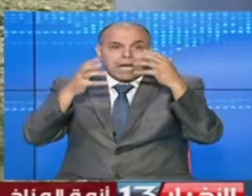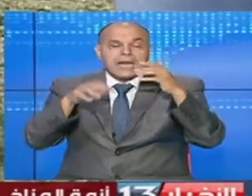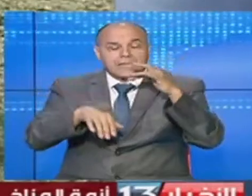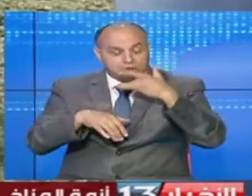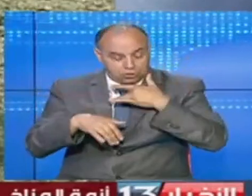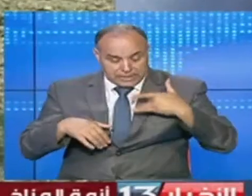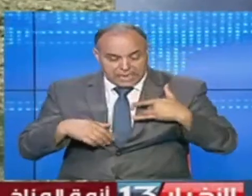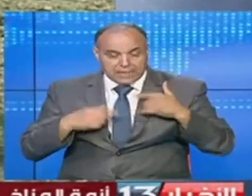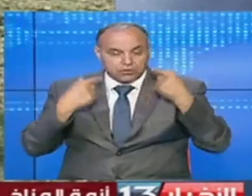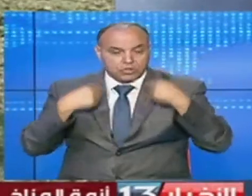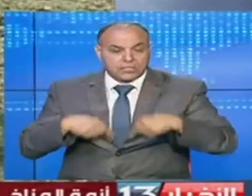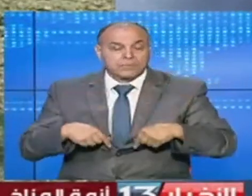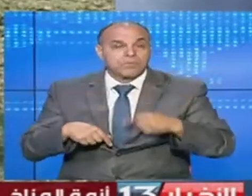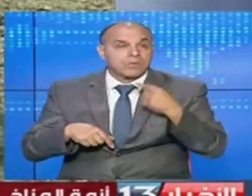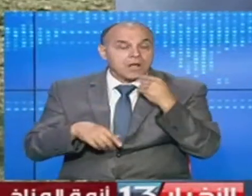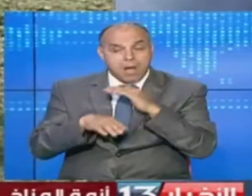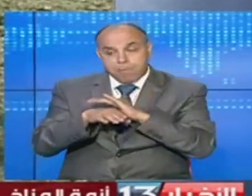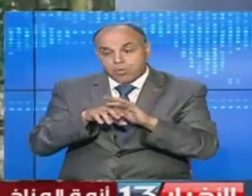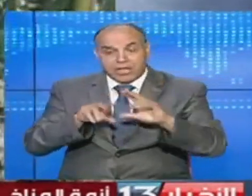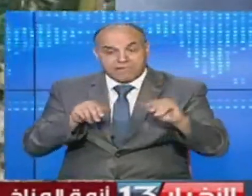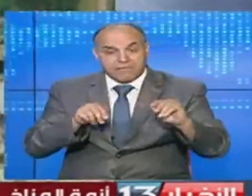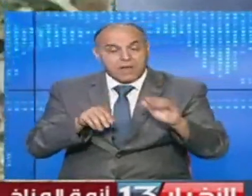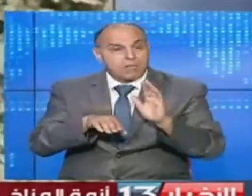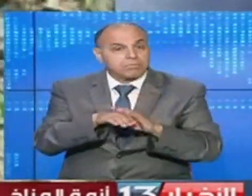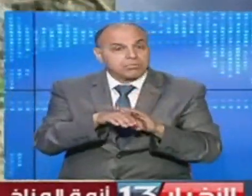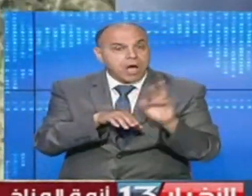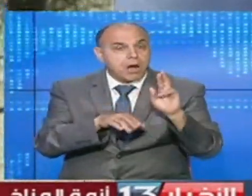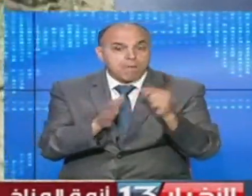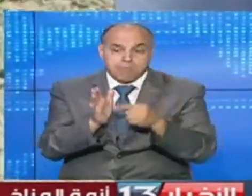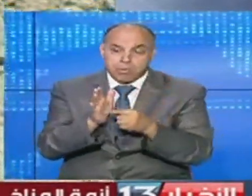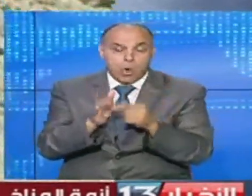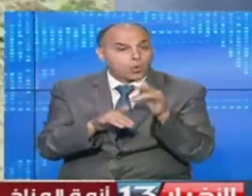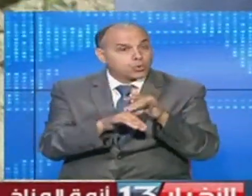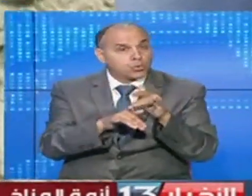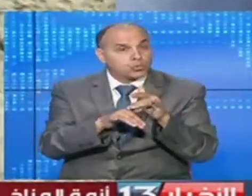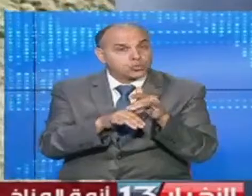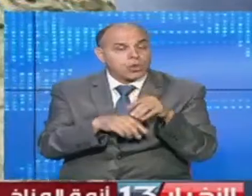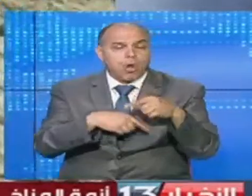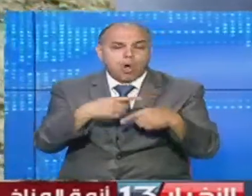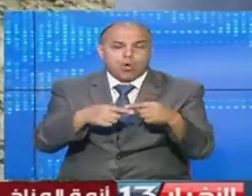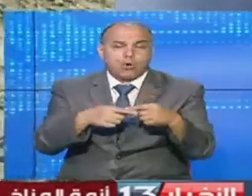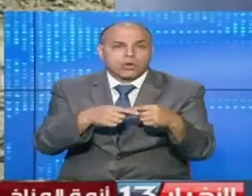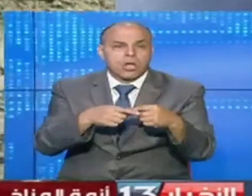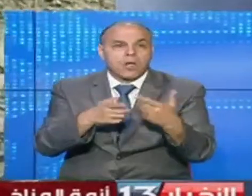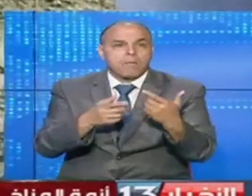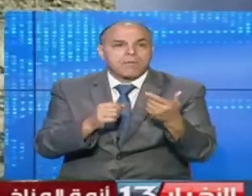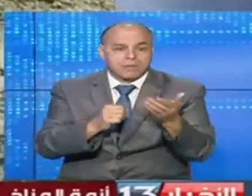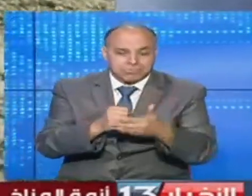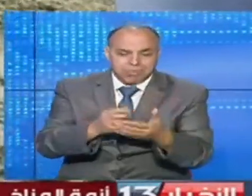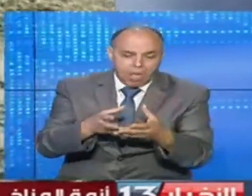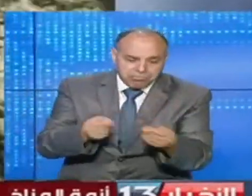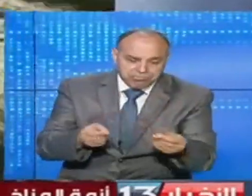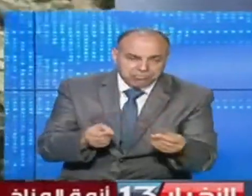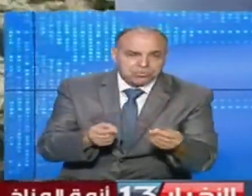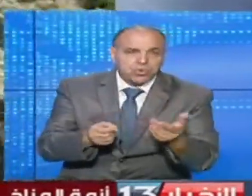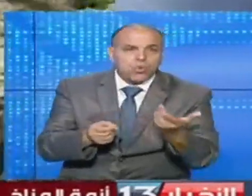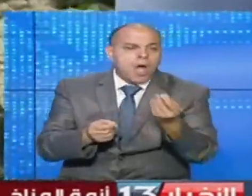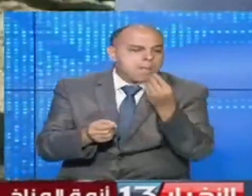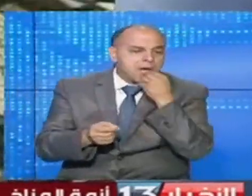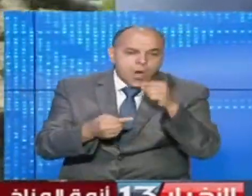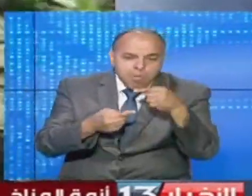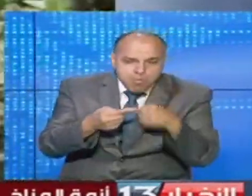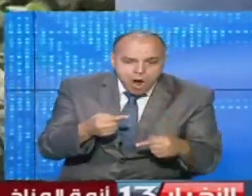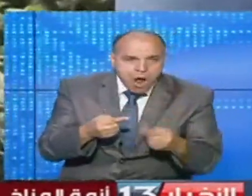البشر وفي السياق ذاته حذر التقرير من تاثيرات متتاليه مثل المحاصيل التاليف وانخفاض القيم الغذائيه